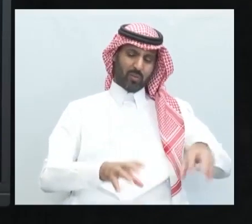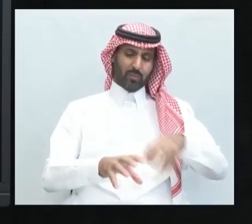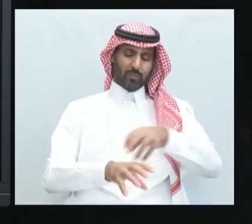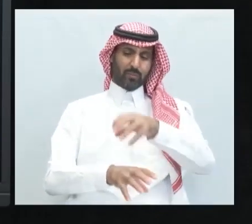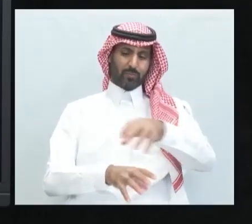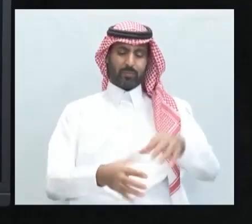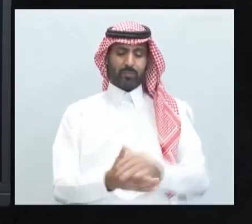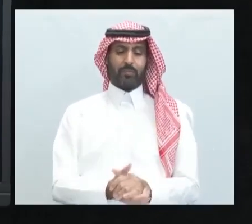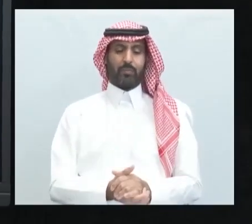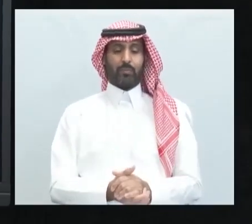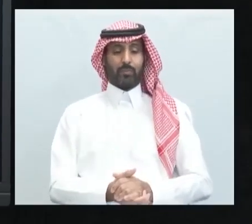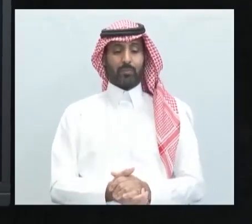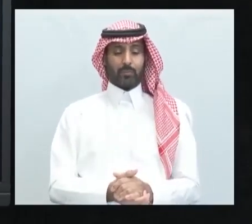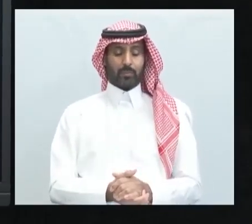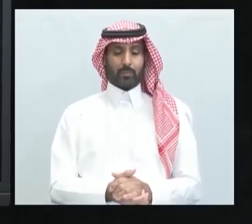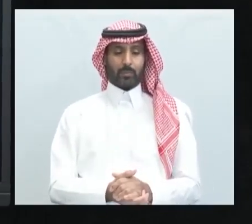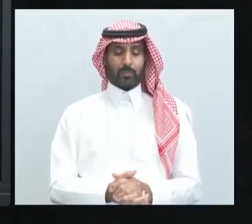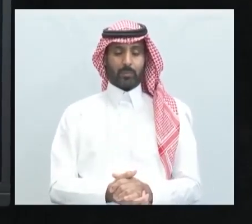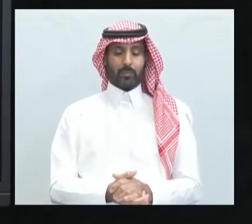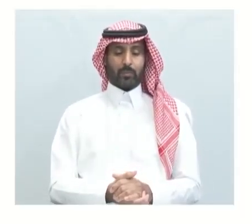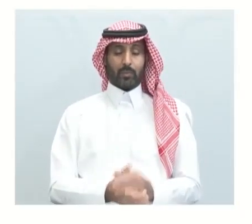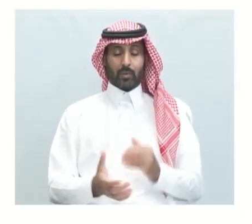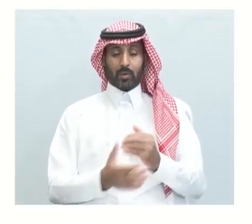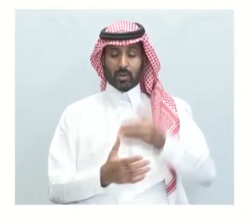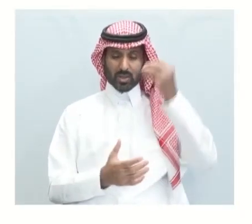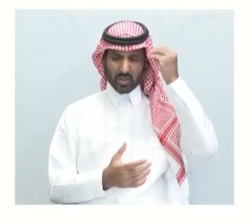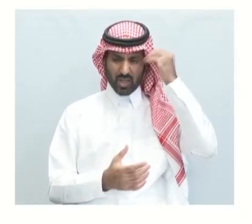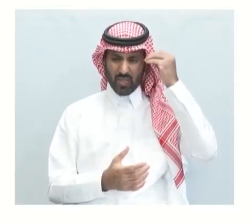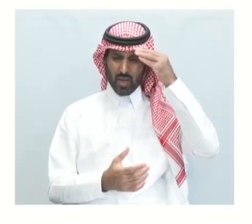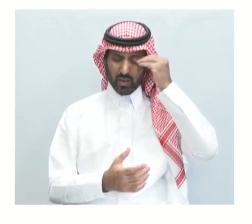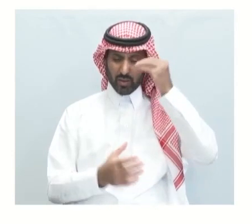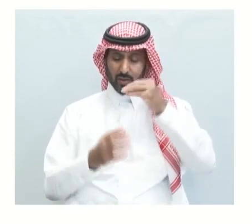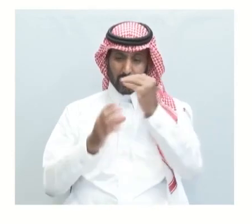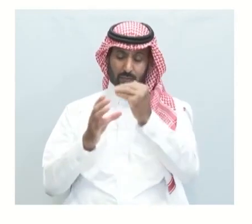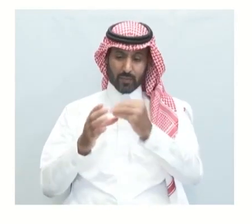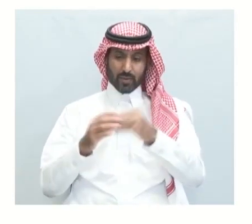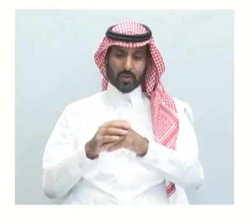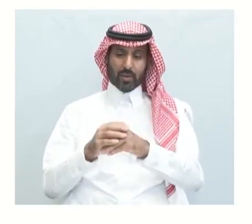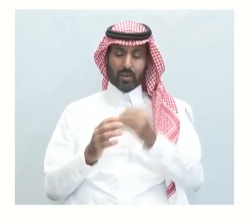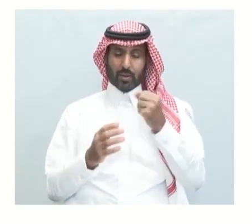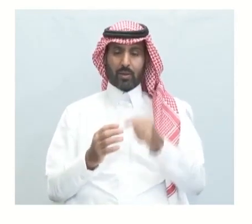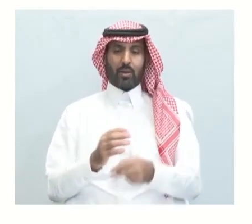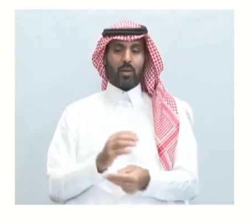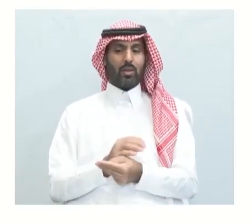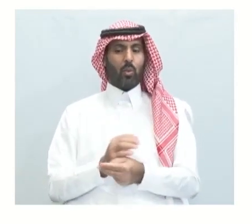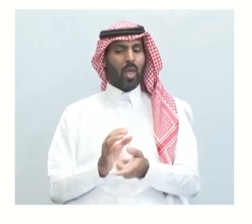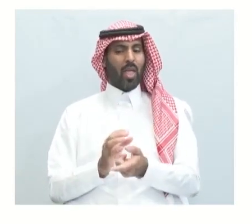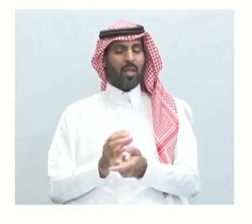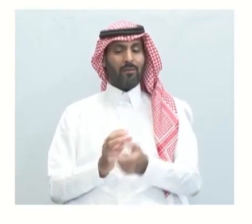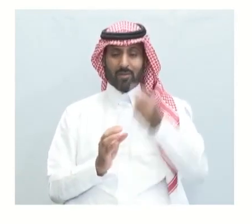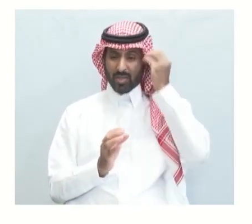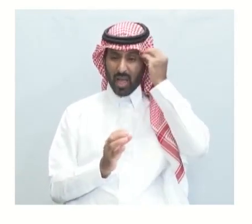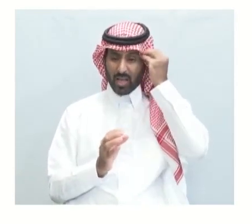تكون السلسله متصلا بعض البعض في استخدام الذاكره قلنا انها تخزن البيانات وحدها في الذاكره اذا بما